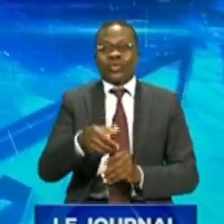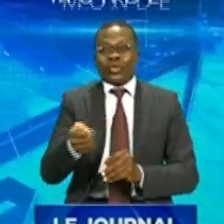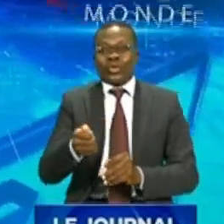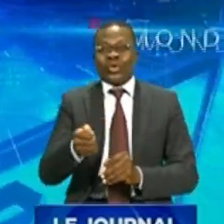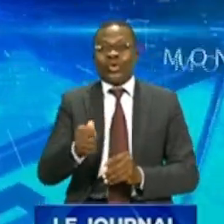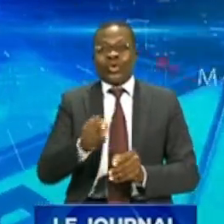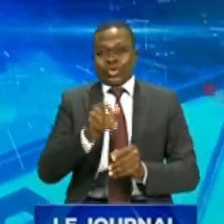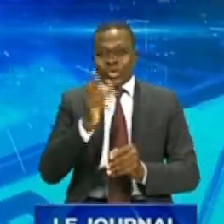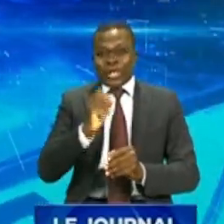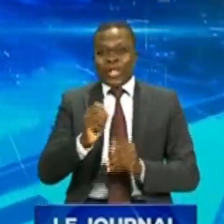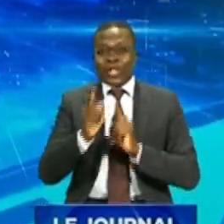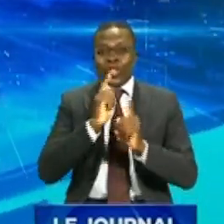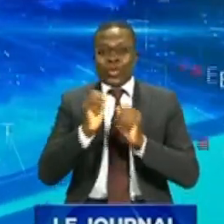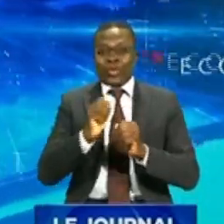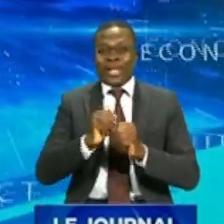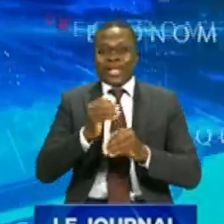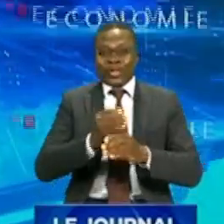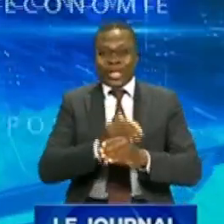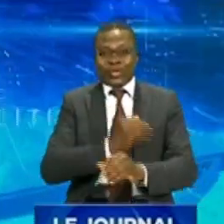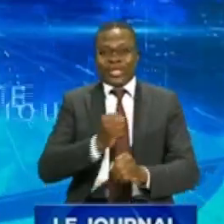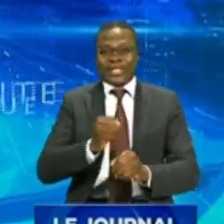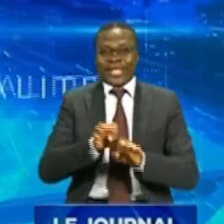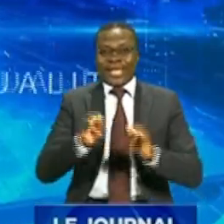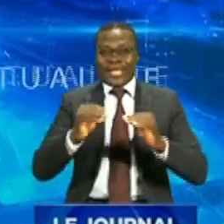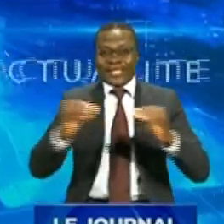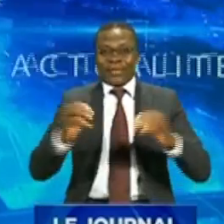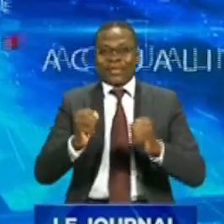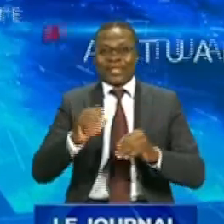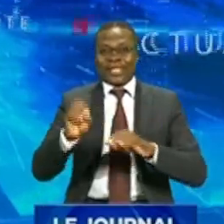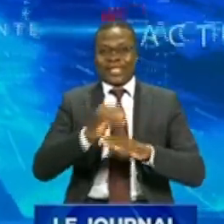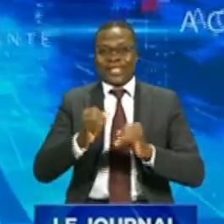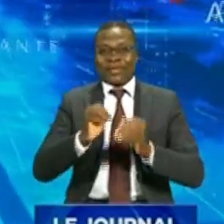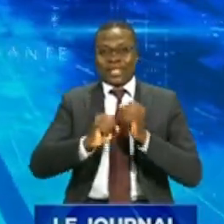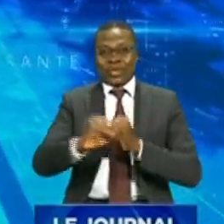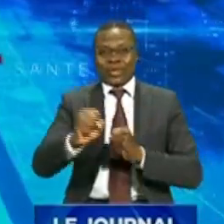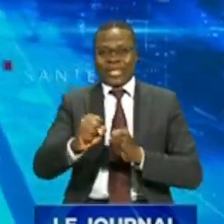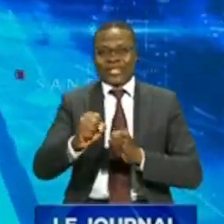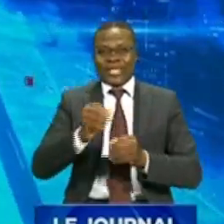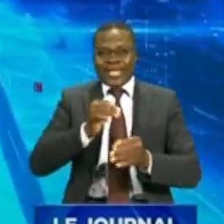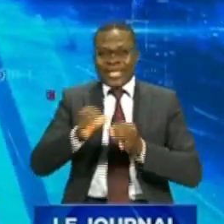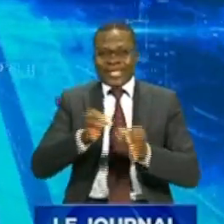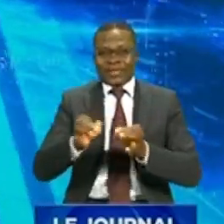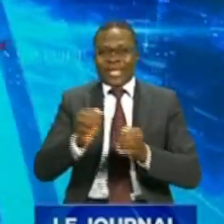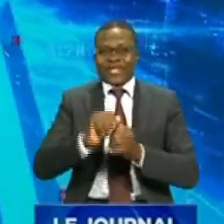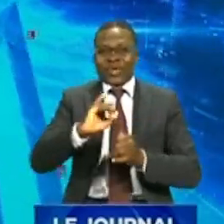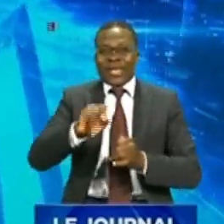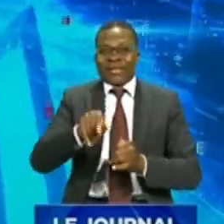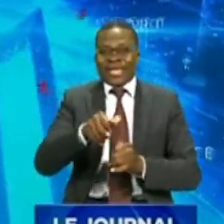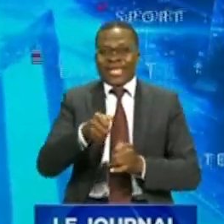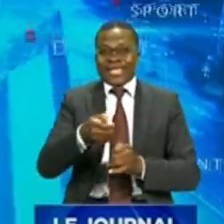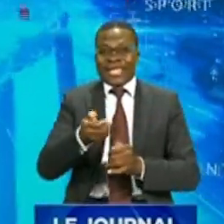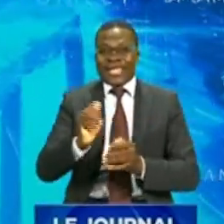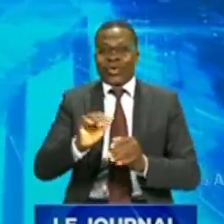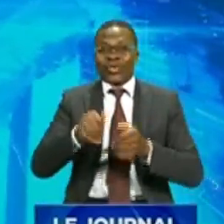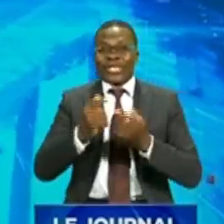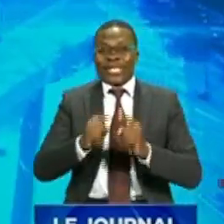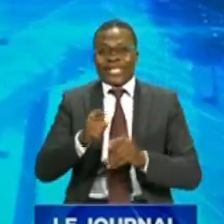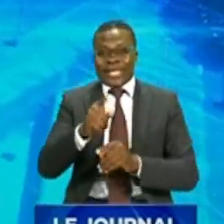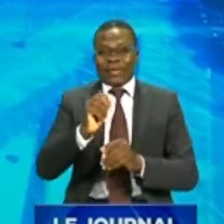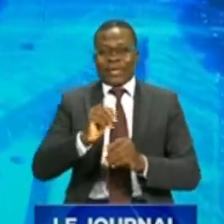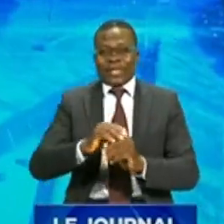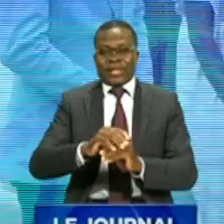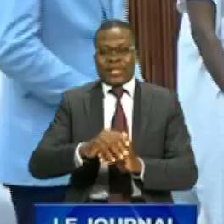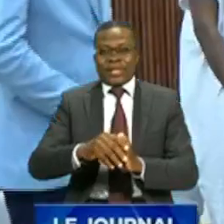d'Edouard locaux d'évoquer la croissance et la stabilité des entreprises de presse. Le détail avec Rachad Moussa, Françoise Insou et Saint-Tiche